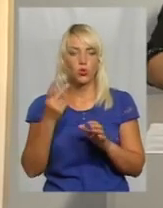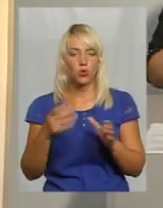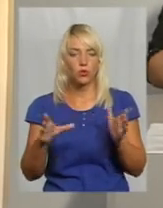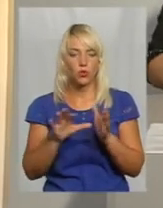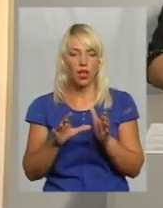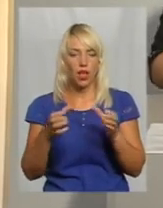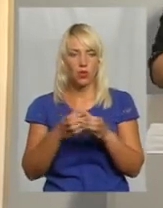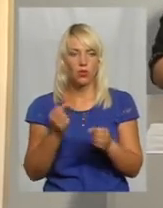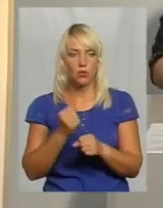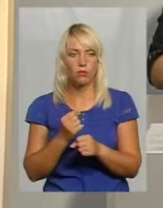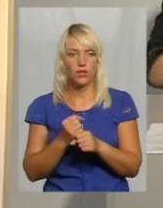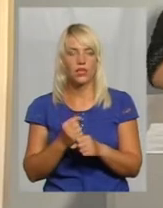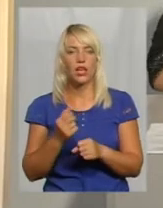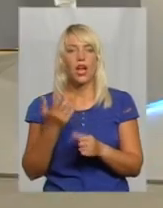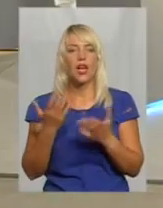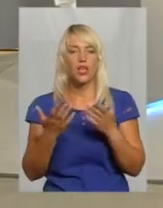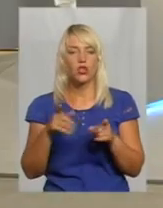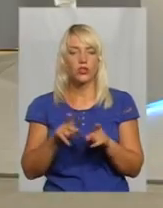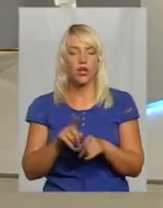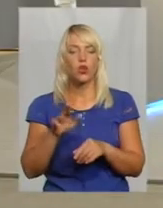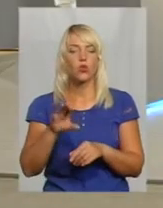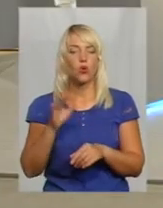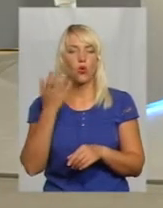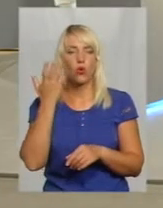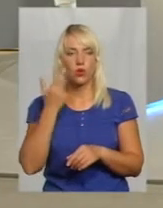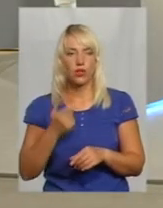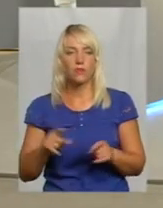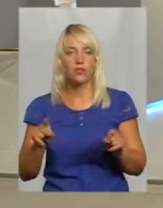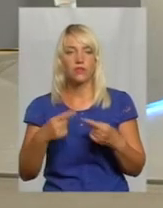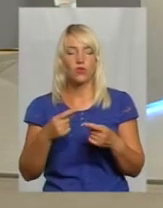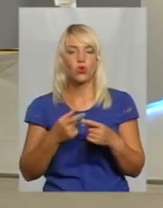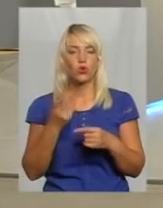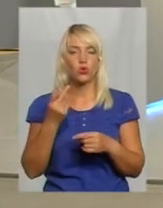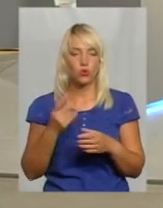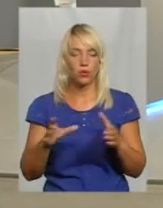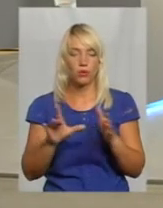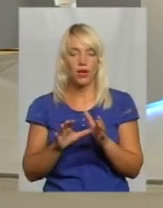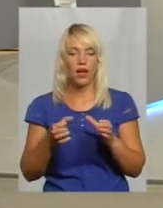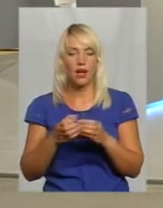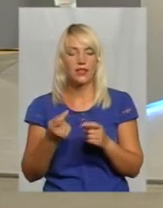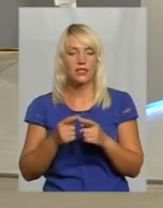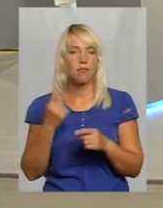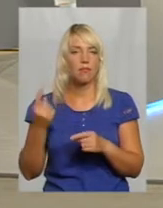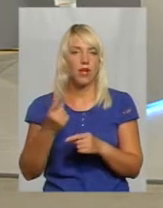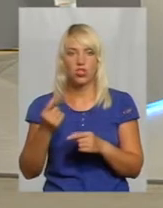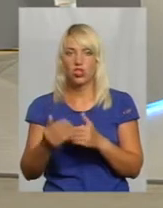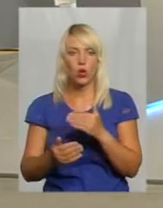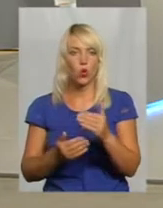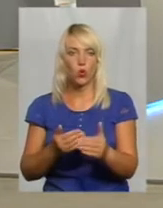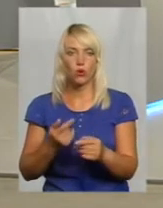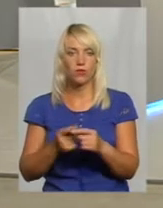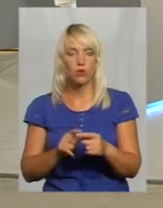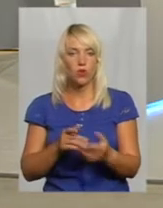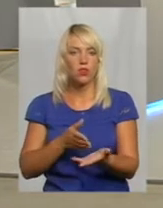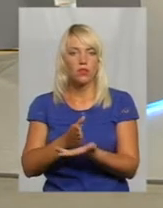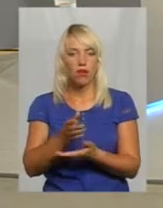збирати, якщо так, то коли? Ну, створення цієї бригади – це якраз саме перший крок в цьому напрямку. І добре,